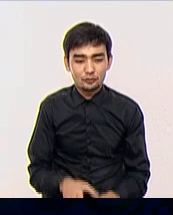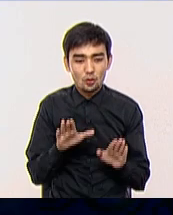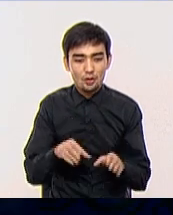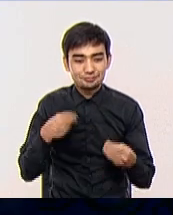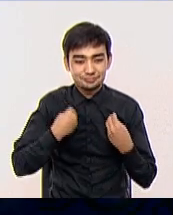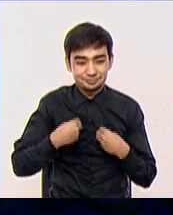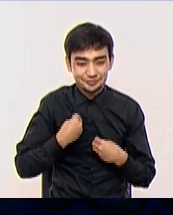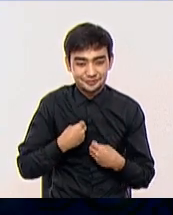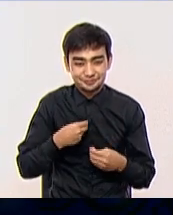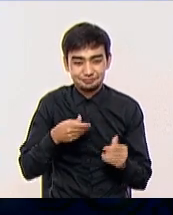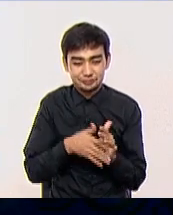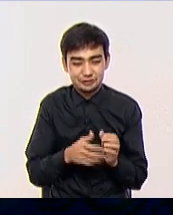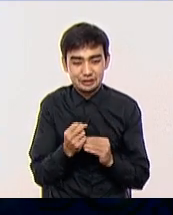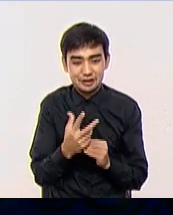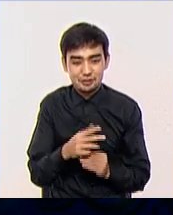костюмы ушло